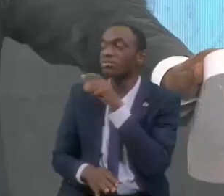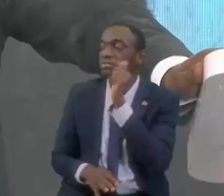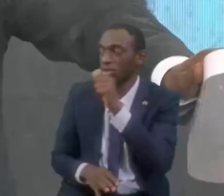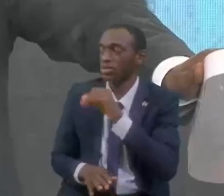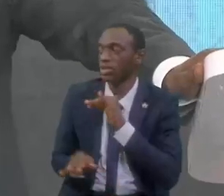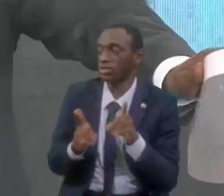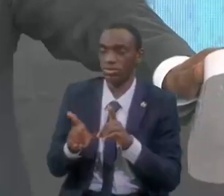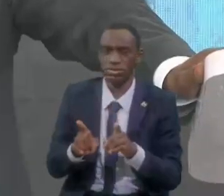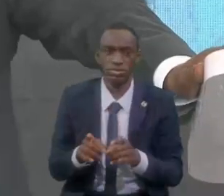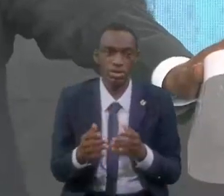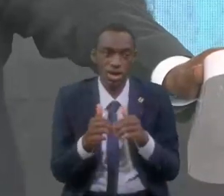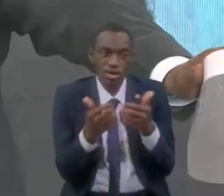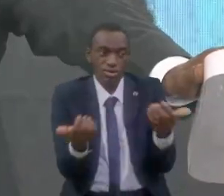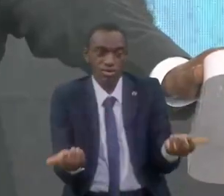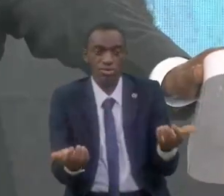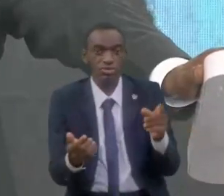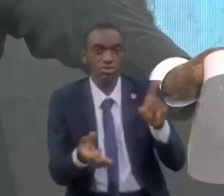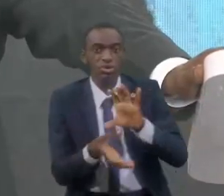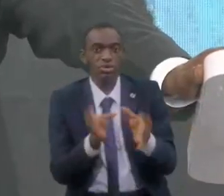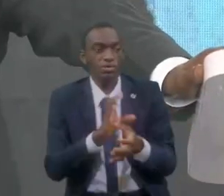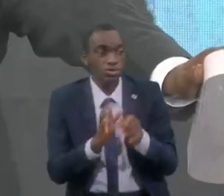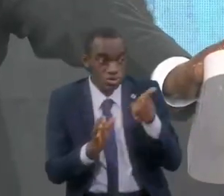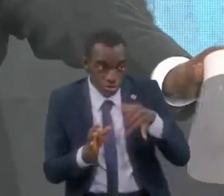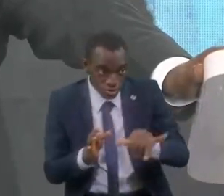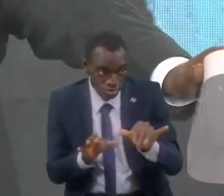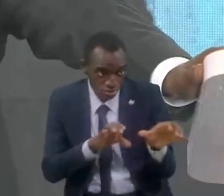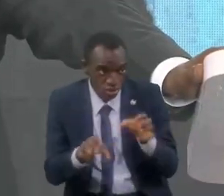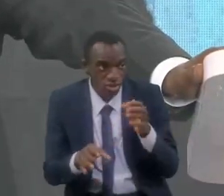fais encore le mal derrière les rideaux?